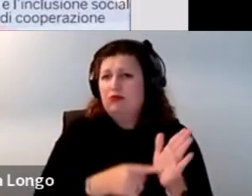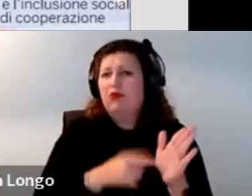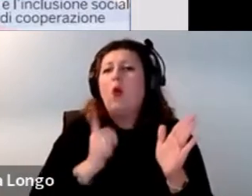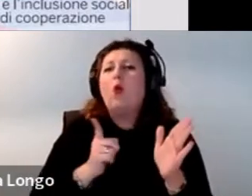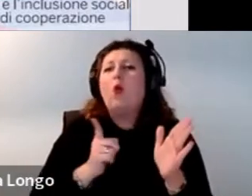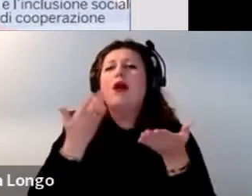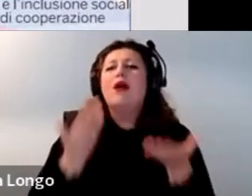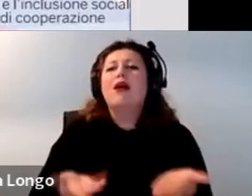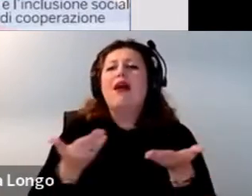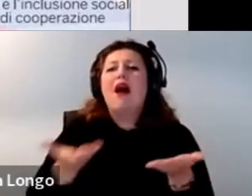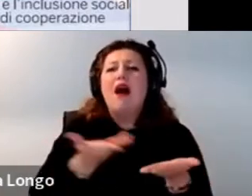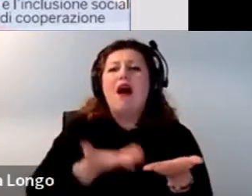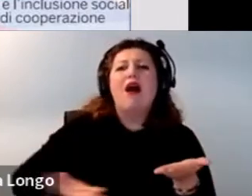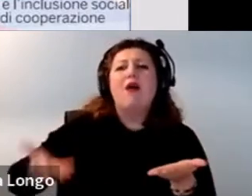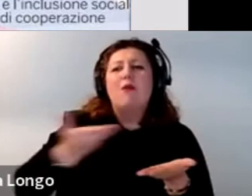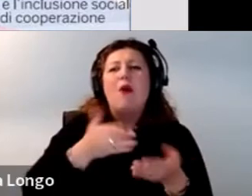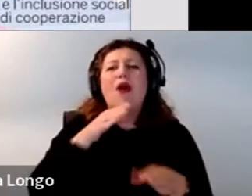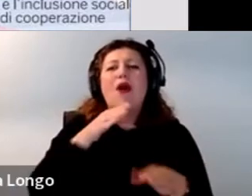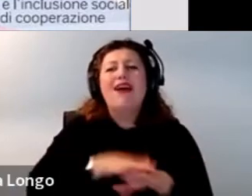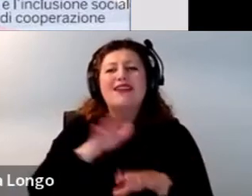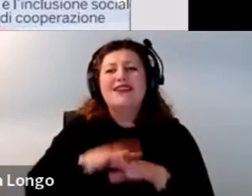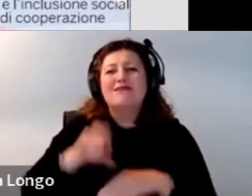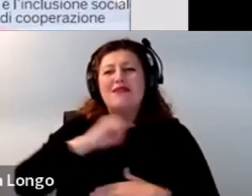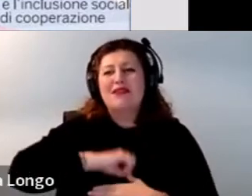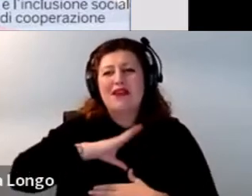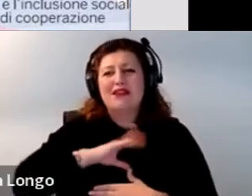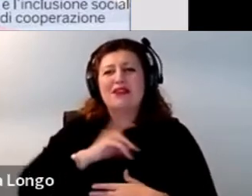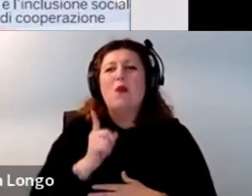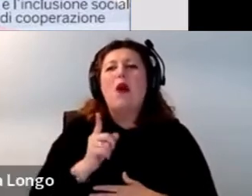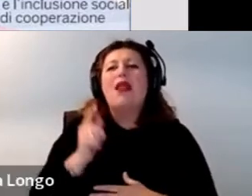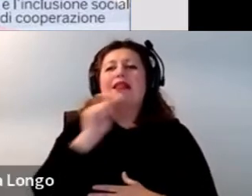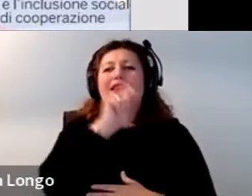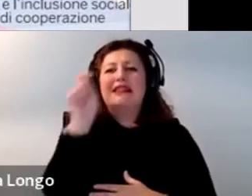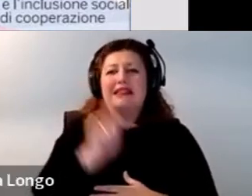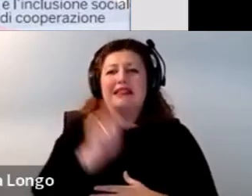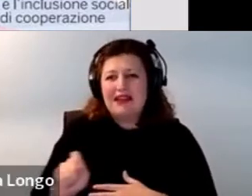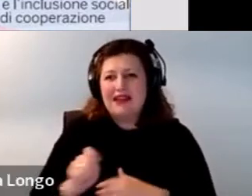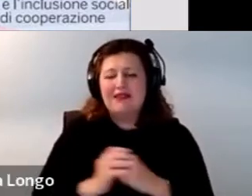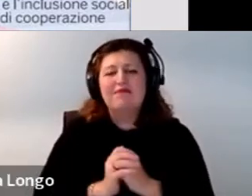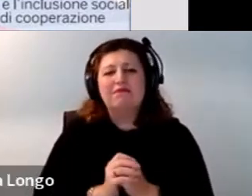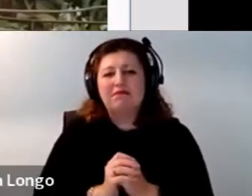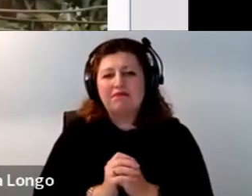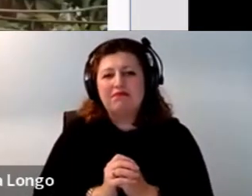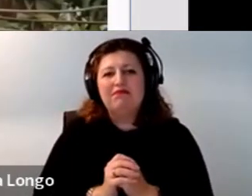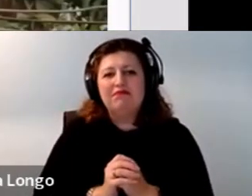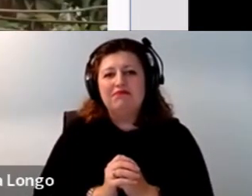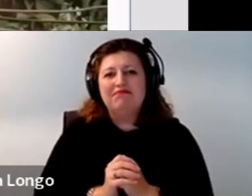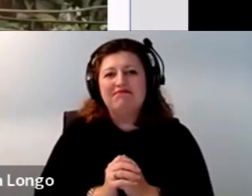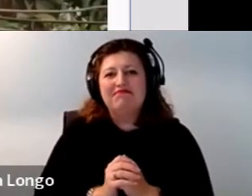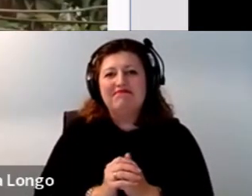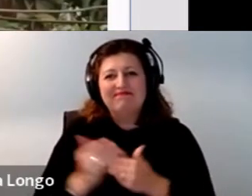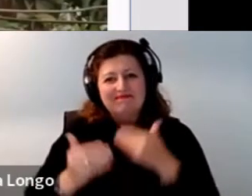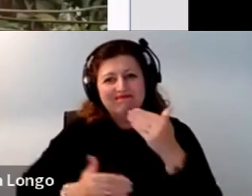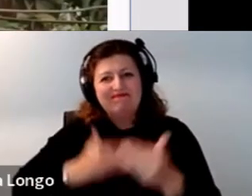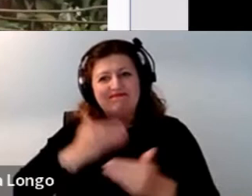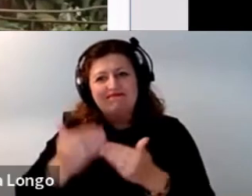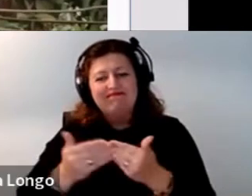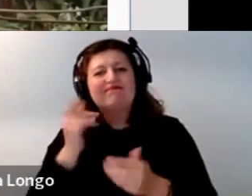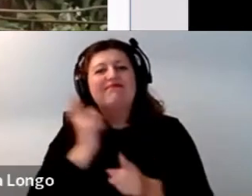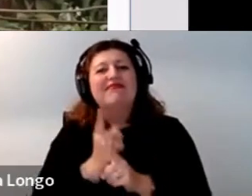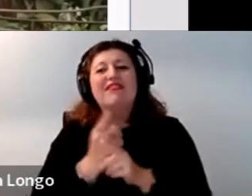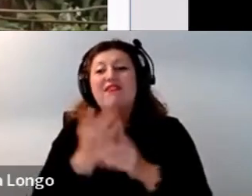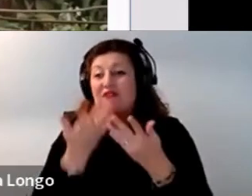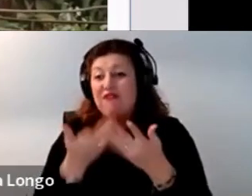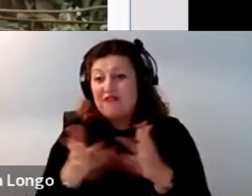impegno sul campo con l'esperienza in Tanzania. E avviandomi verso la